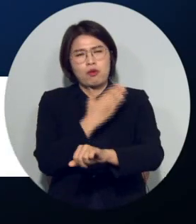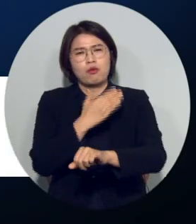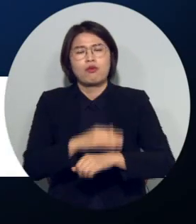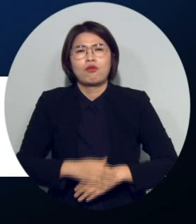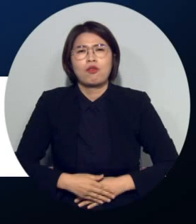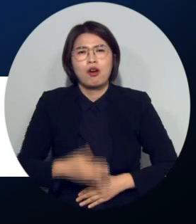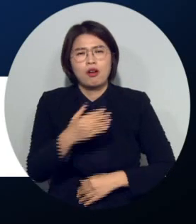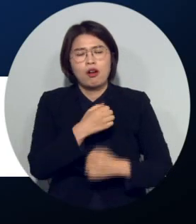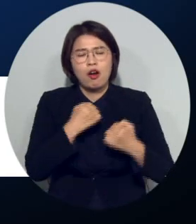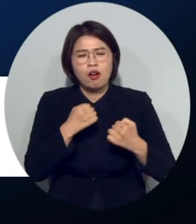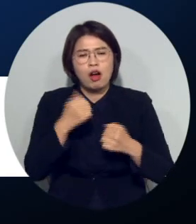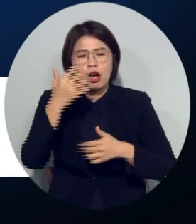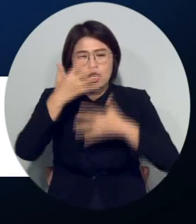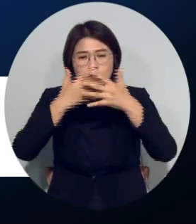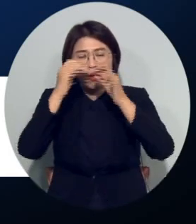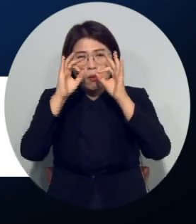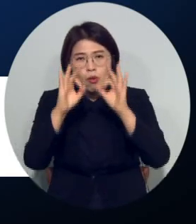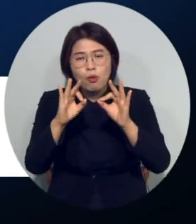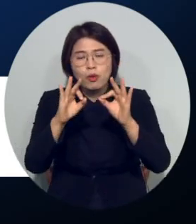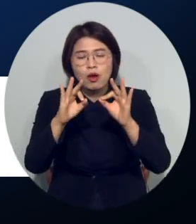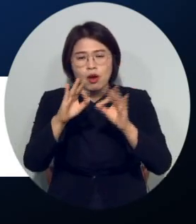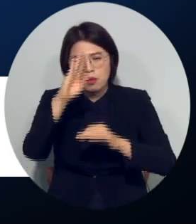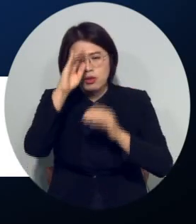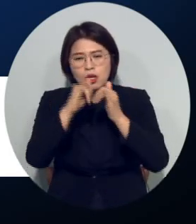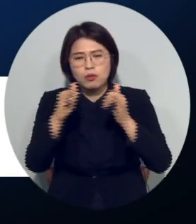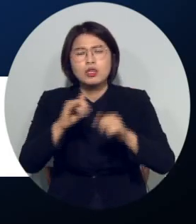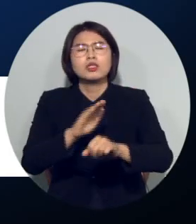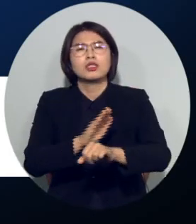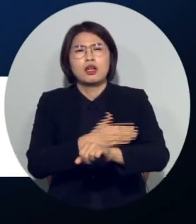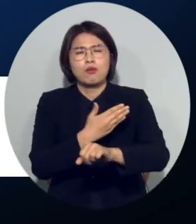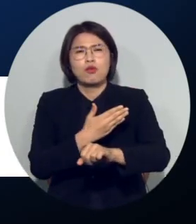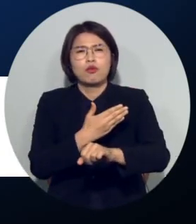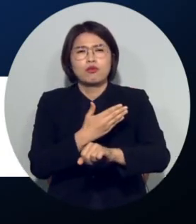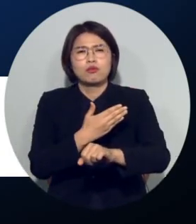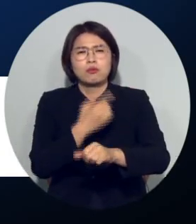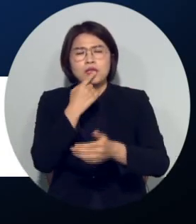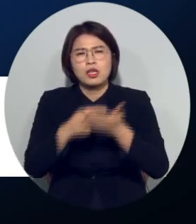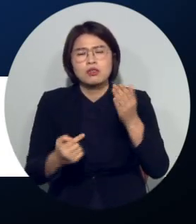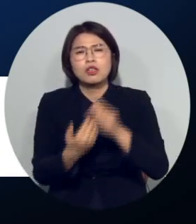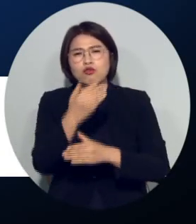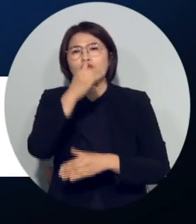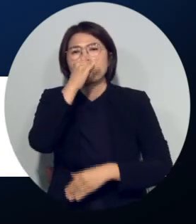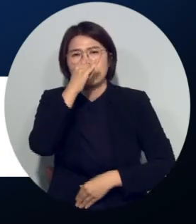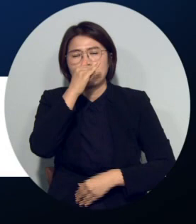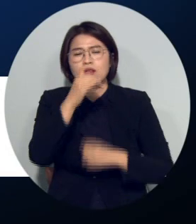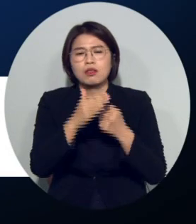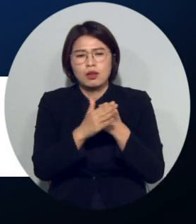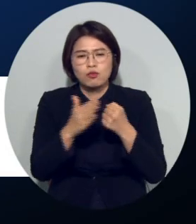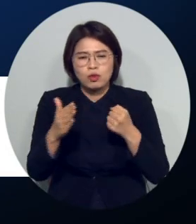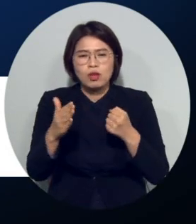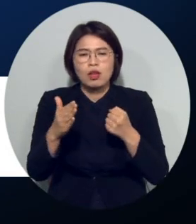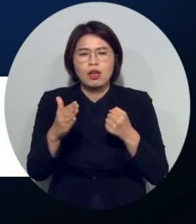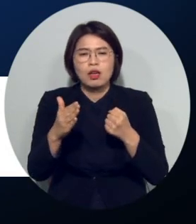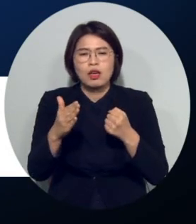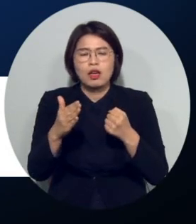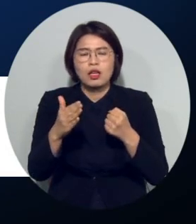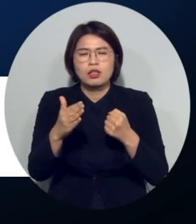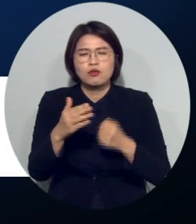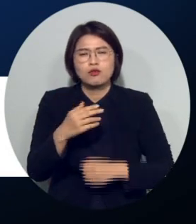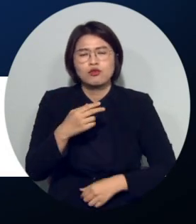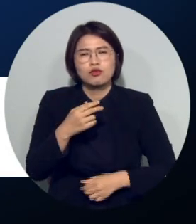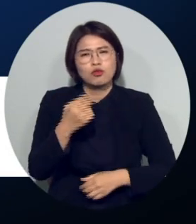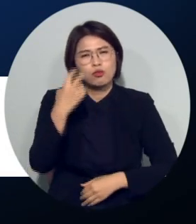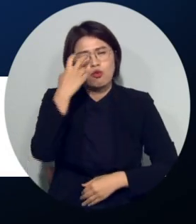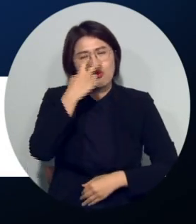있어서 건강 동영상 같은게 오해나 환자들이 잘못된 경우도 생길 수 있기 때문에 이런 것들을 좀 컨트롤러가 쪽